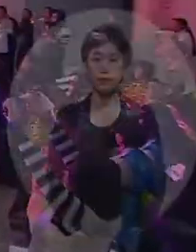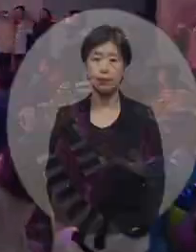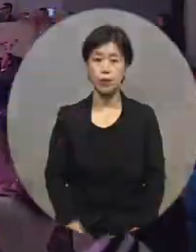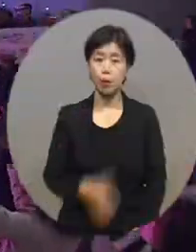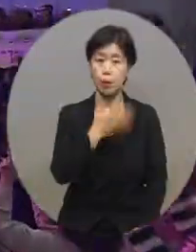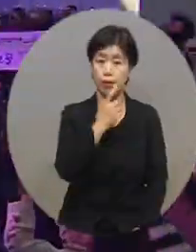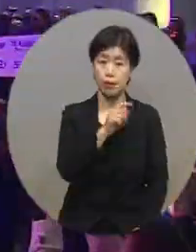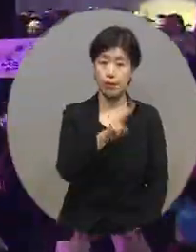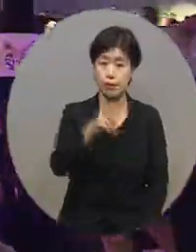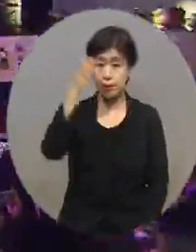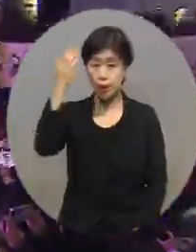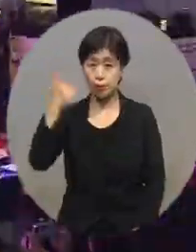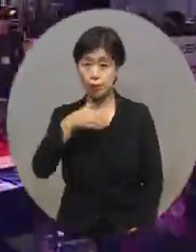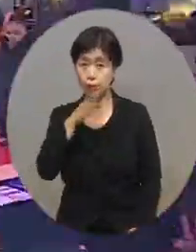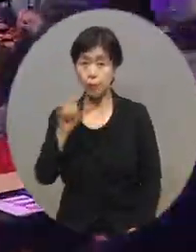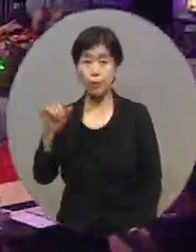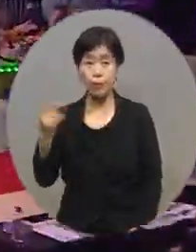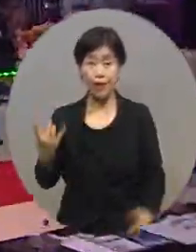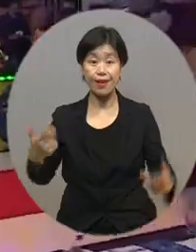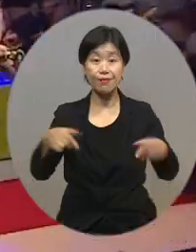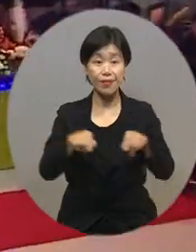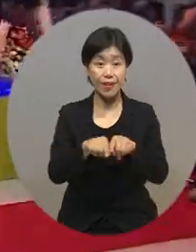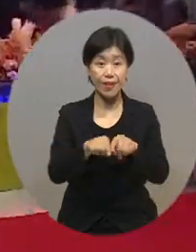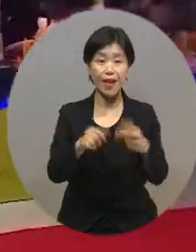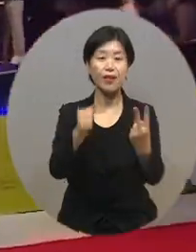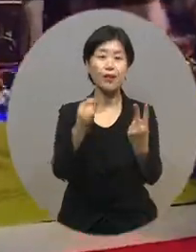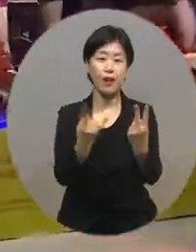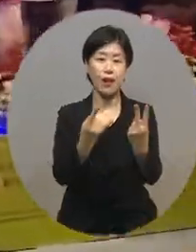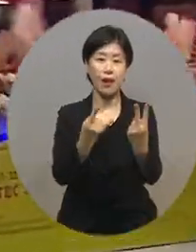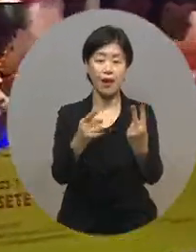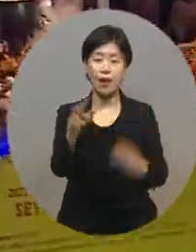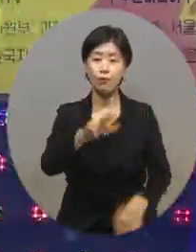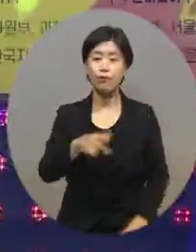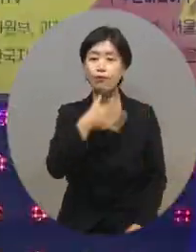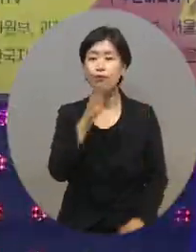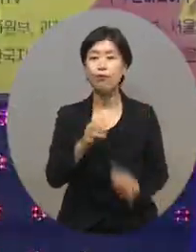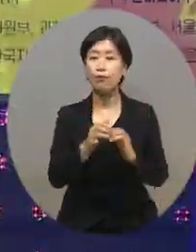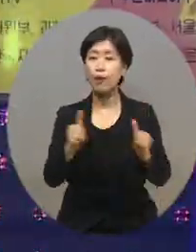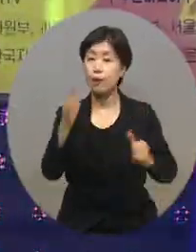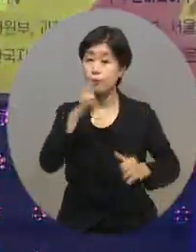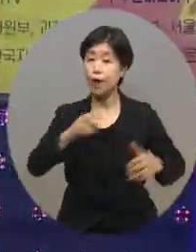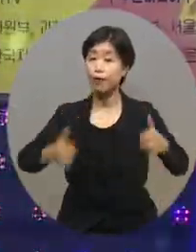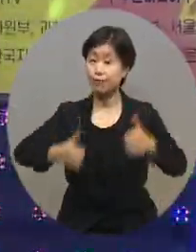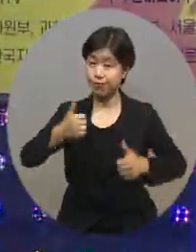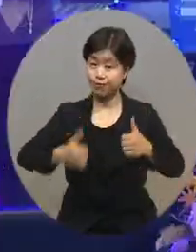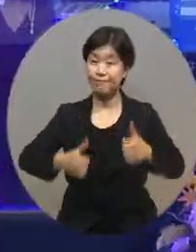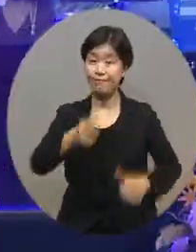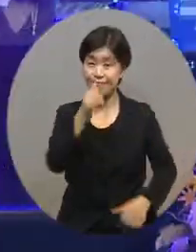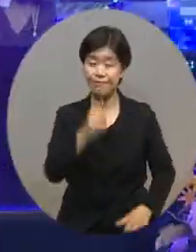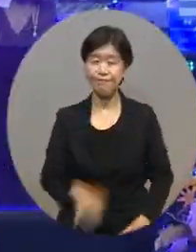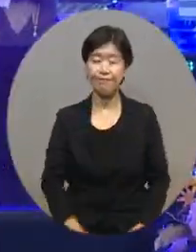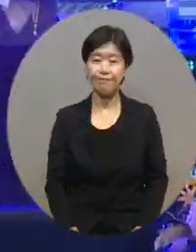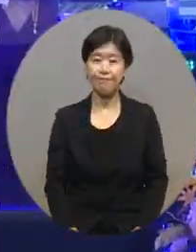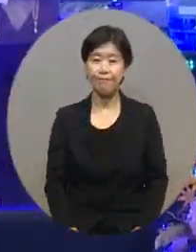복지TV와 대한노인회가 함께하는 제2회 전국 시니어 트롯가요제 실버싱어를